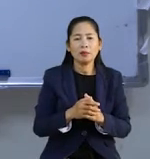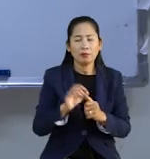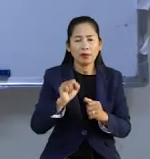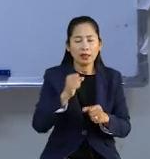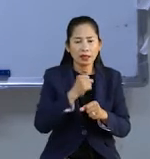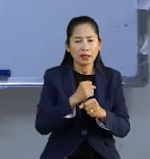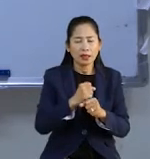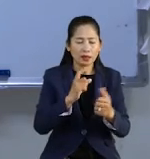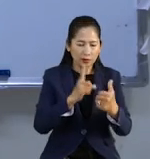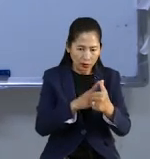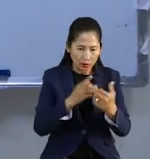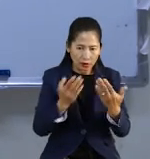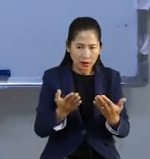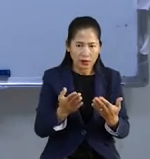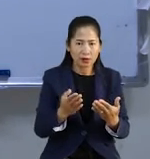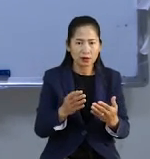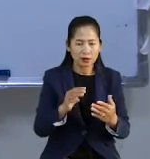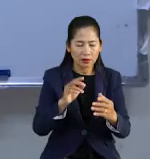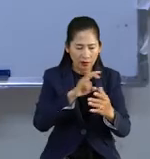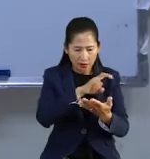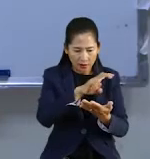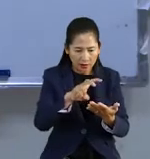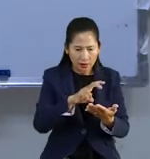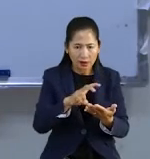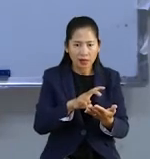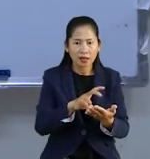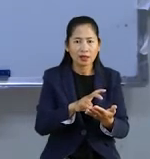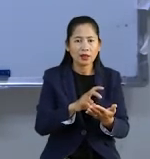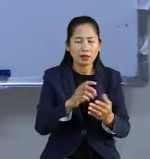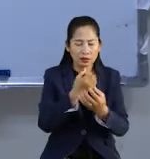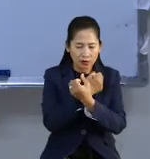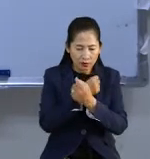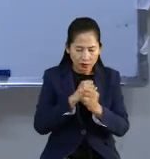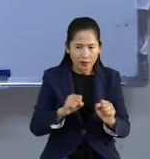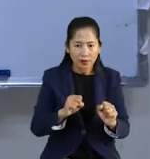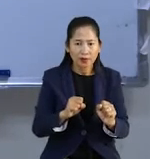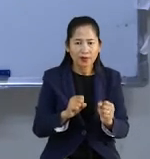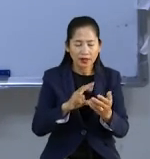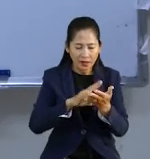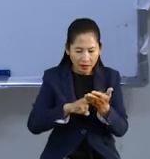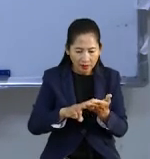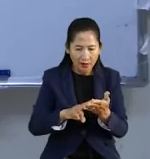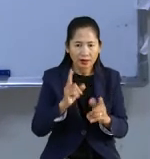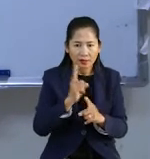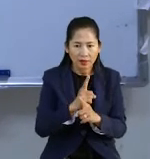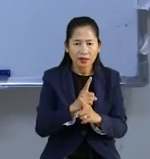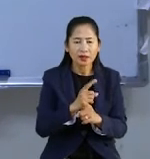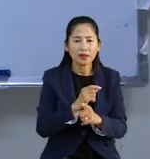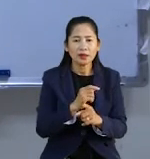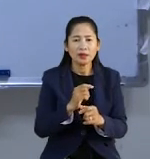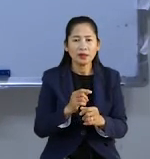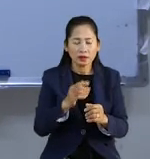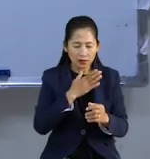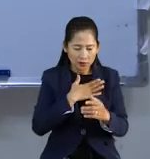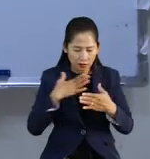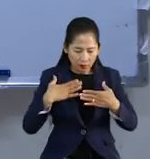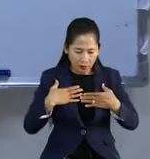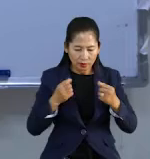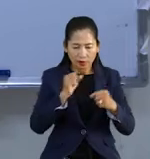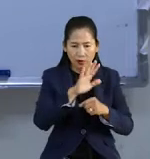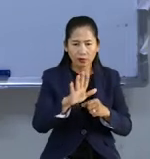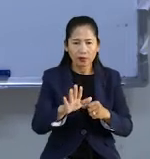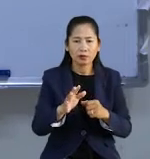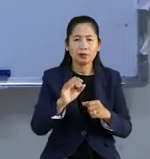บาดกลางเงี่ยจำบองมวยเตี้ยสมโกนเดียสาเนื้อสปาร์ตเพียบอ่ะนามายบ้านตรำเตอร์นะก็นะดำใบสกปรกบังโ